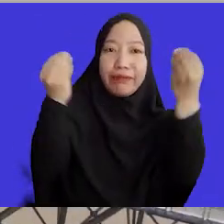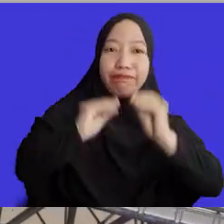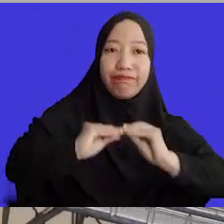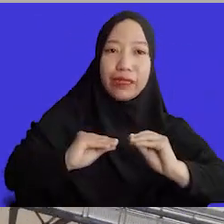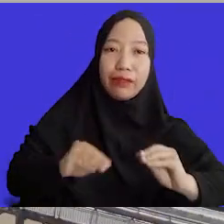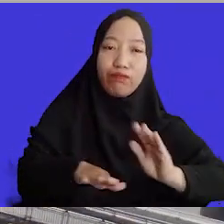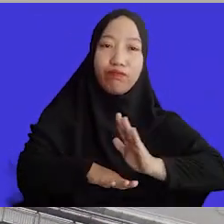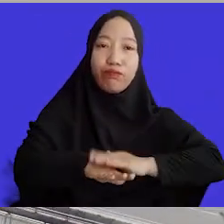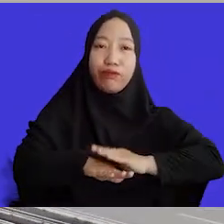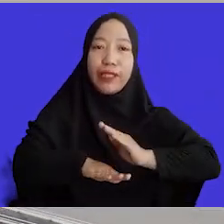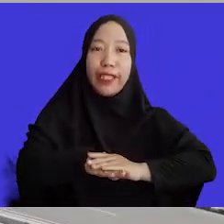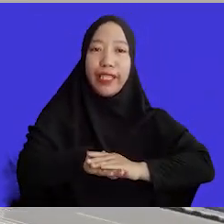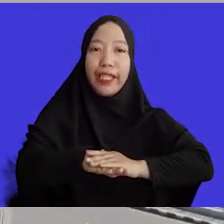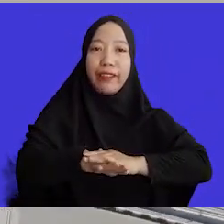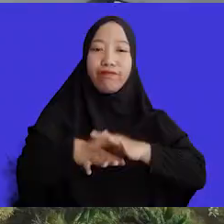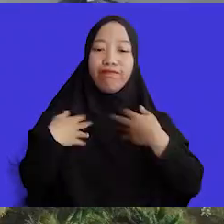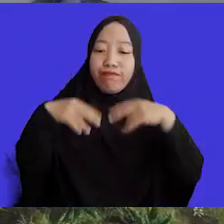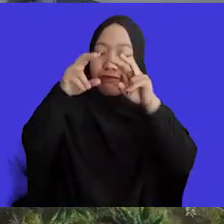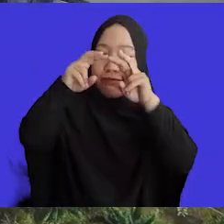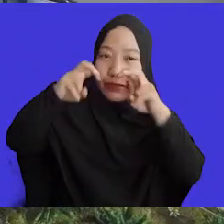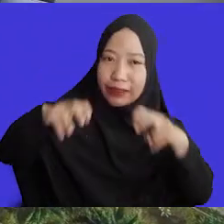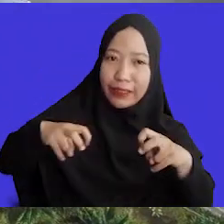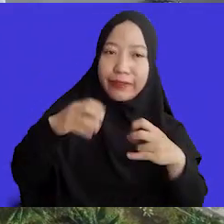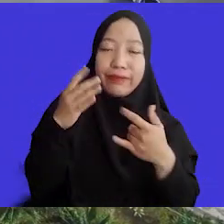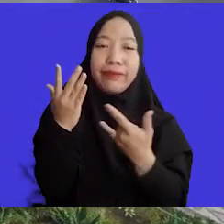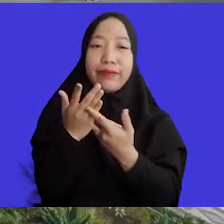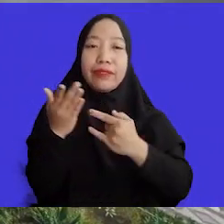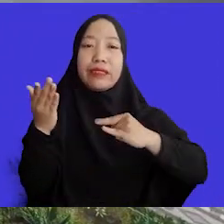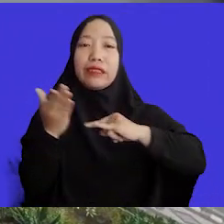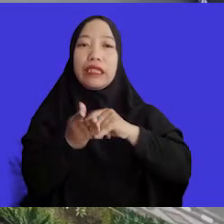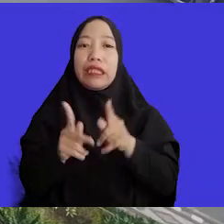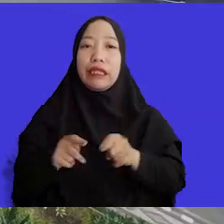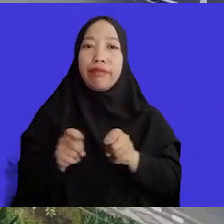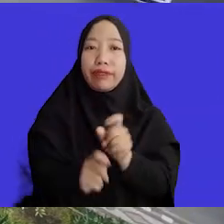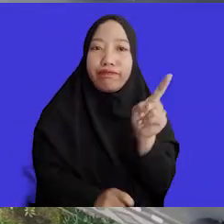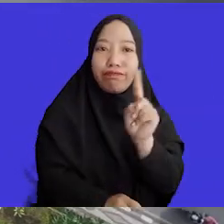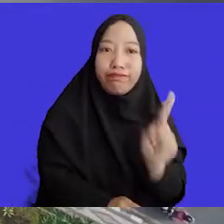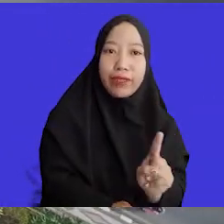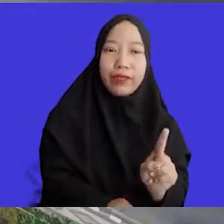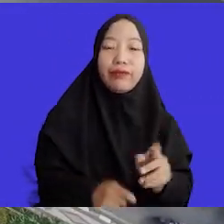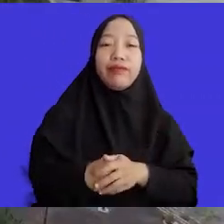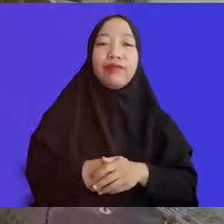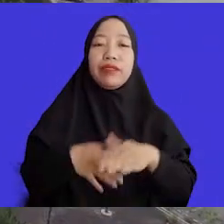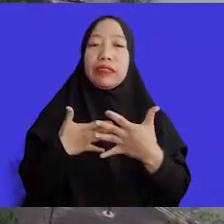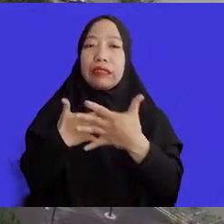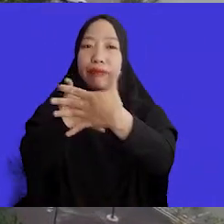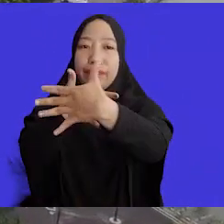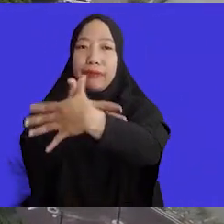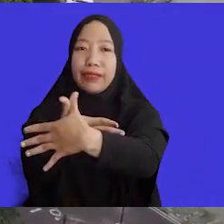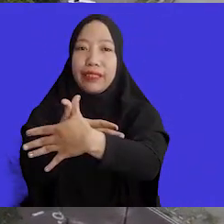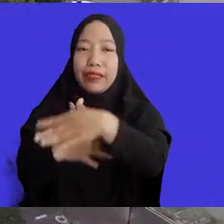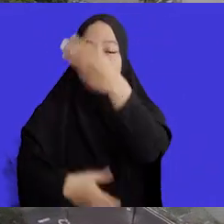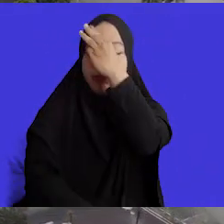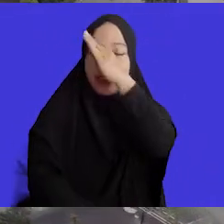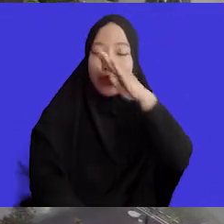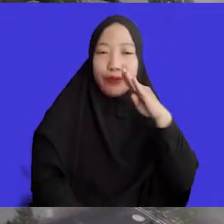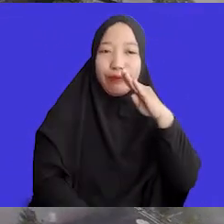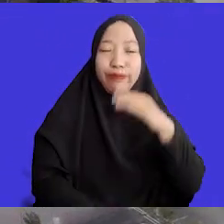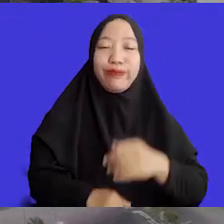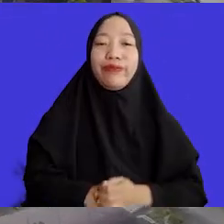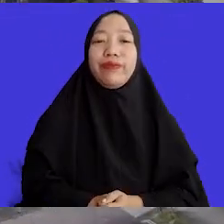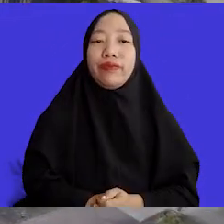Kementerian Pendidikan, Kebudayaan, Riset, dan Teknologi yang berkedudukan di Kota Tepian, Samarinda, Kalimantan